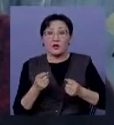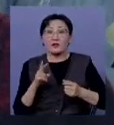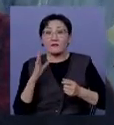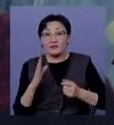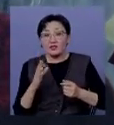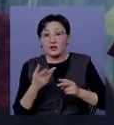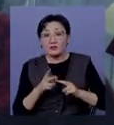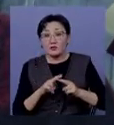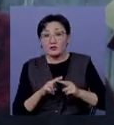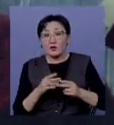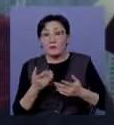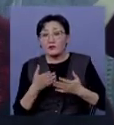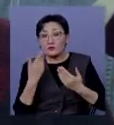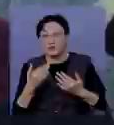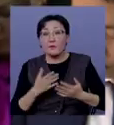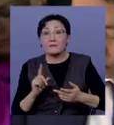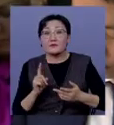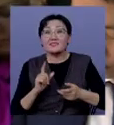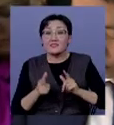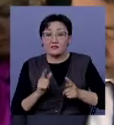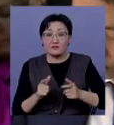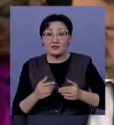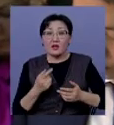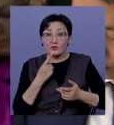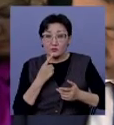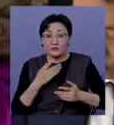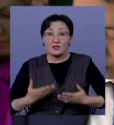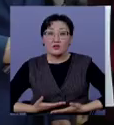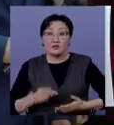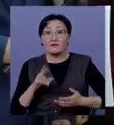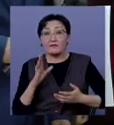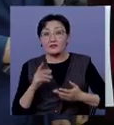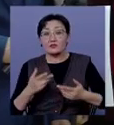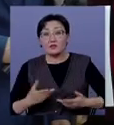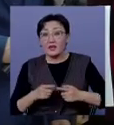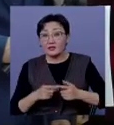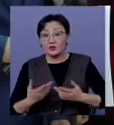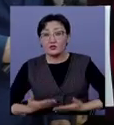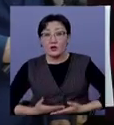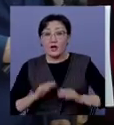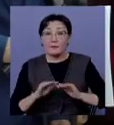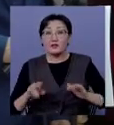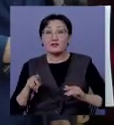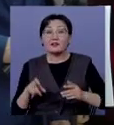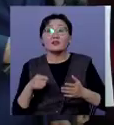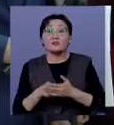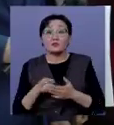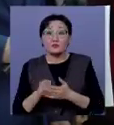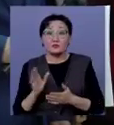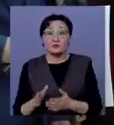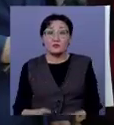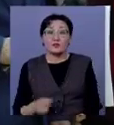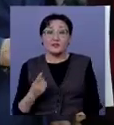ұстайды. Анам жоқ, мынам жоқ. А біз действительно мысалы қиналып жүрген біз квартирада қалай күн көреміз біз? Бала шағаларымызға қайдан тамақ береміз?